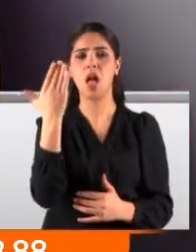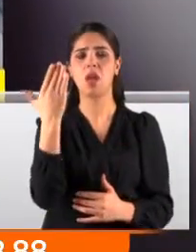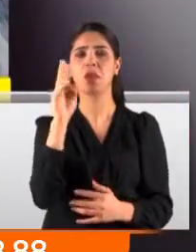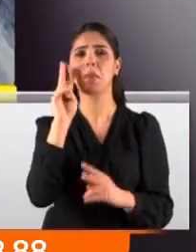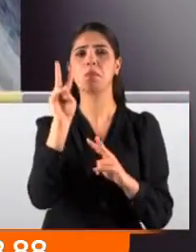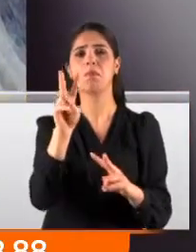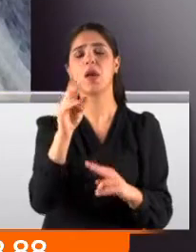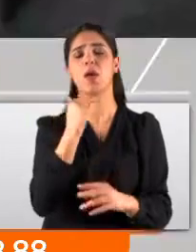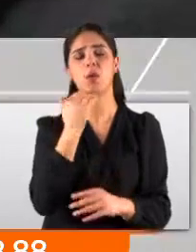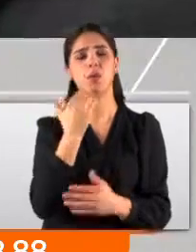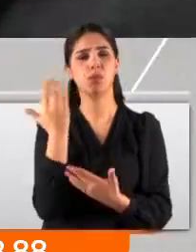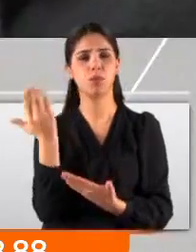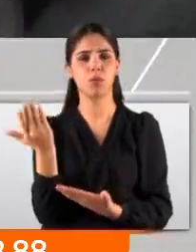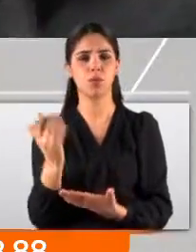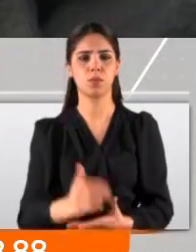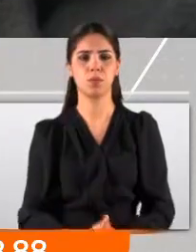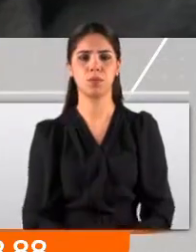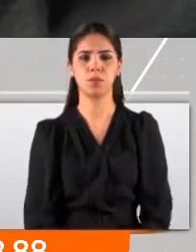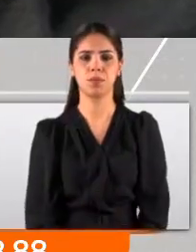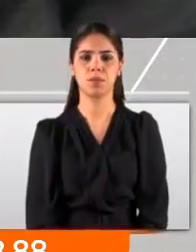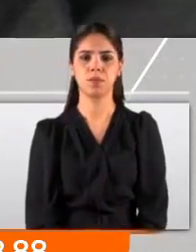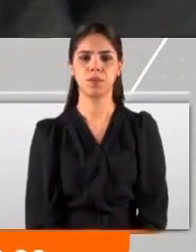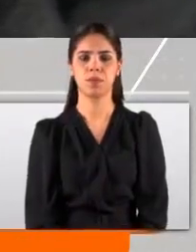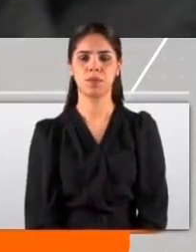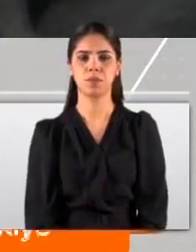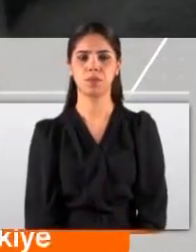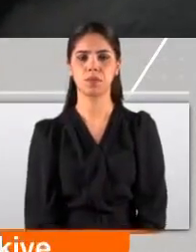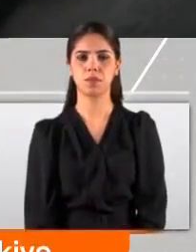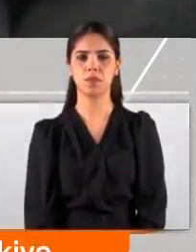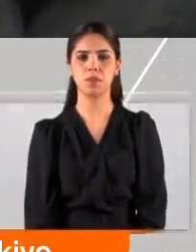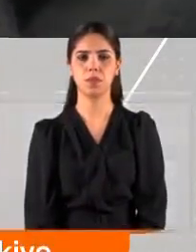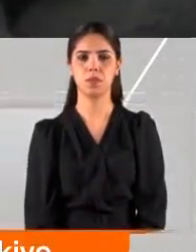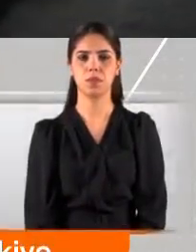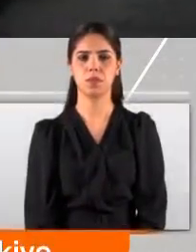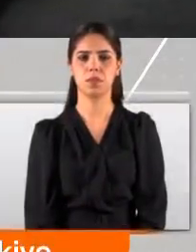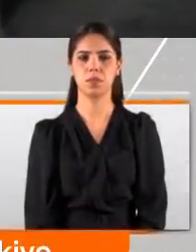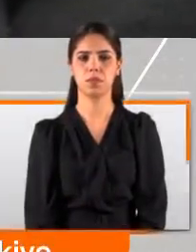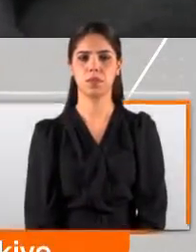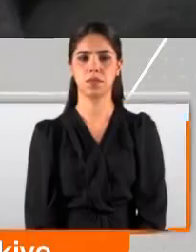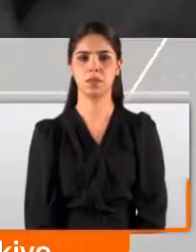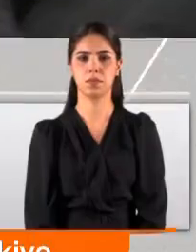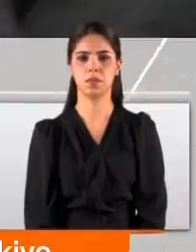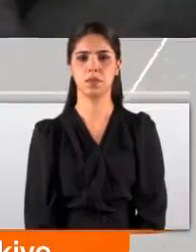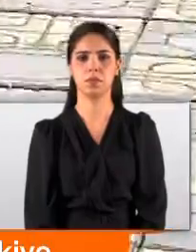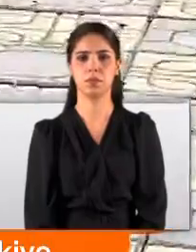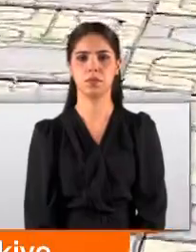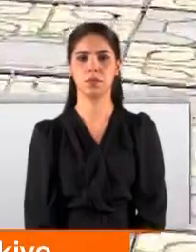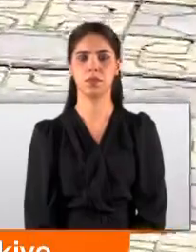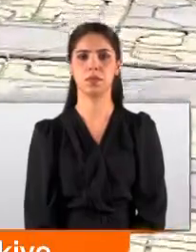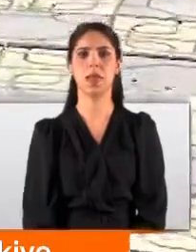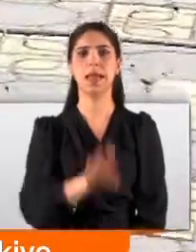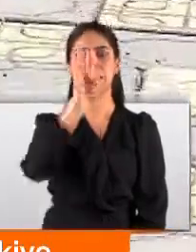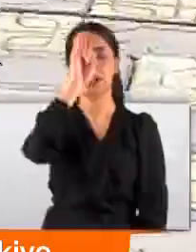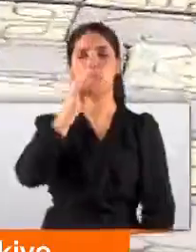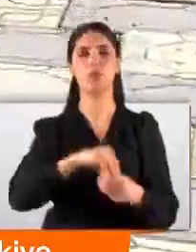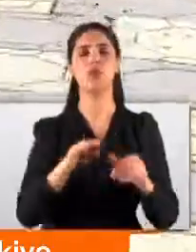korkulu rüyası haline geldi. 2 senedir bu ameliyatlar yüzünden çok sıkıntılar yaşıyorum. Ve çok pişmanım şu anda. İstanbul'da